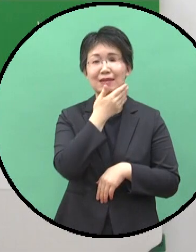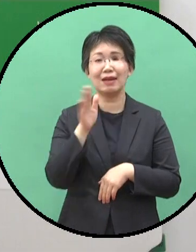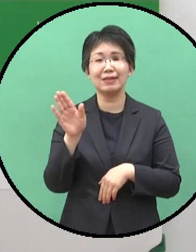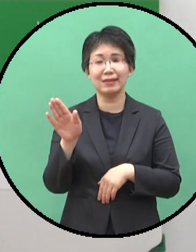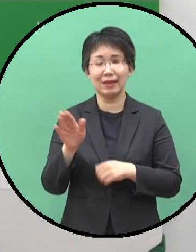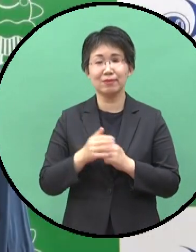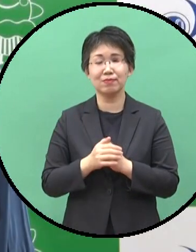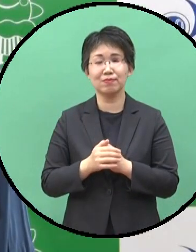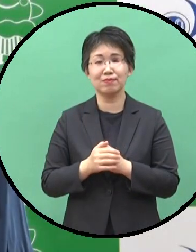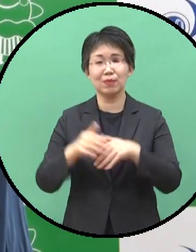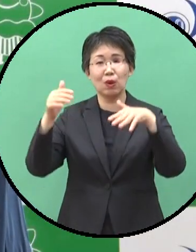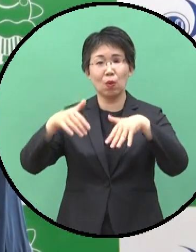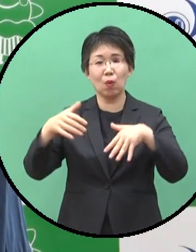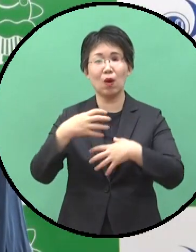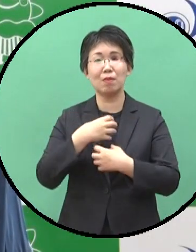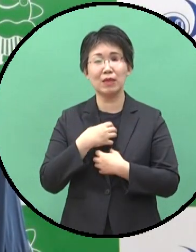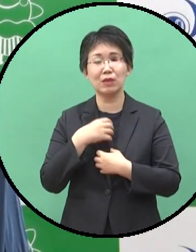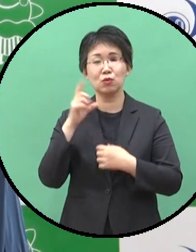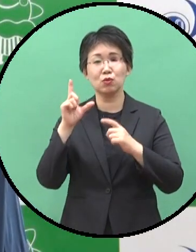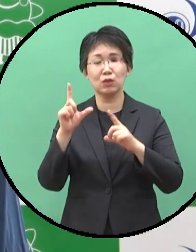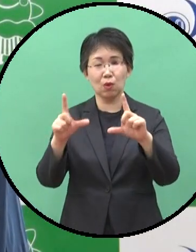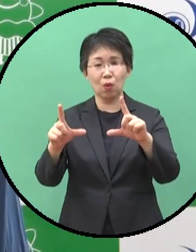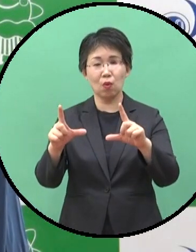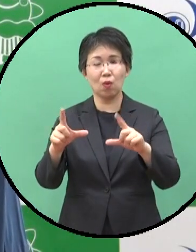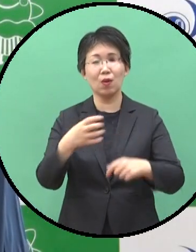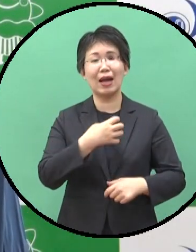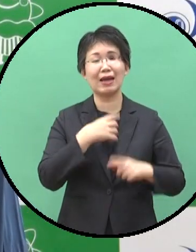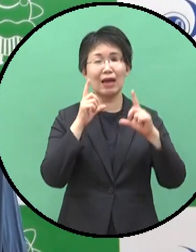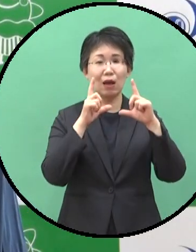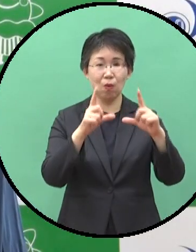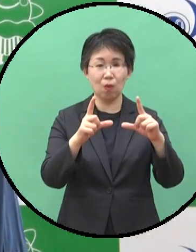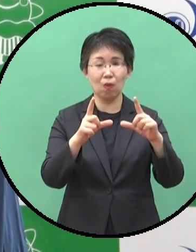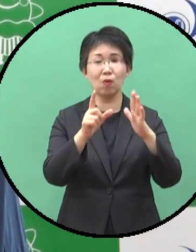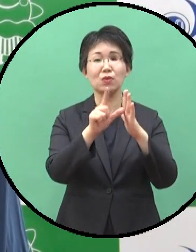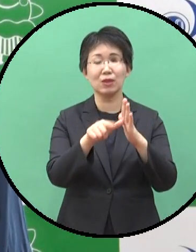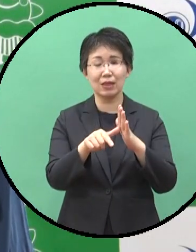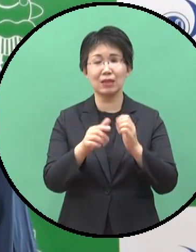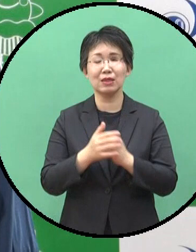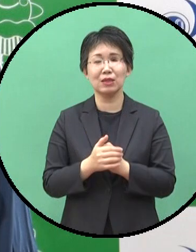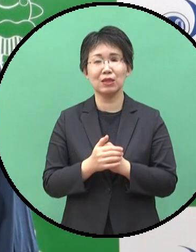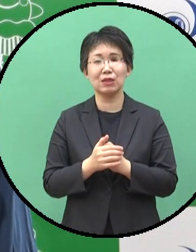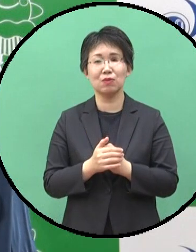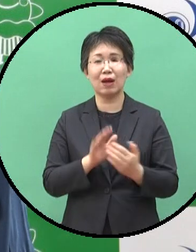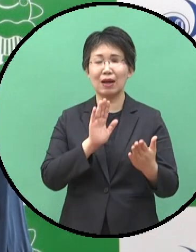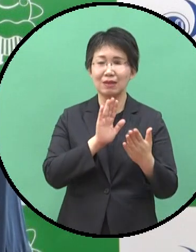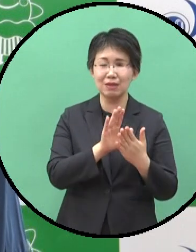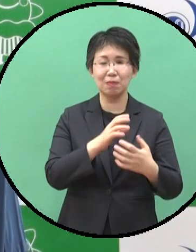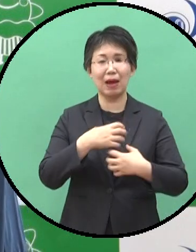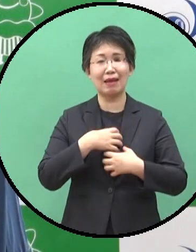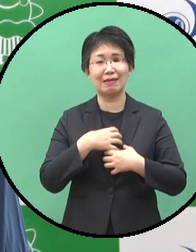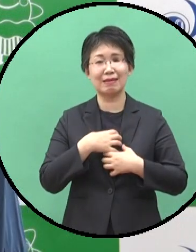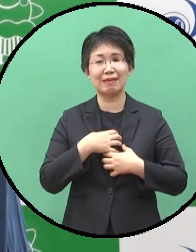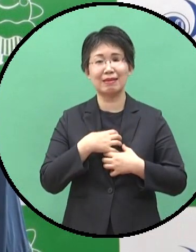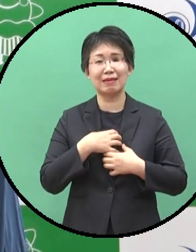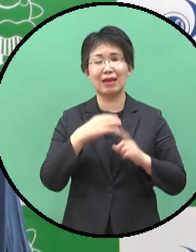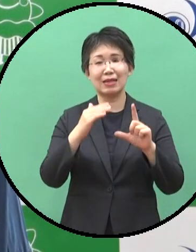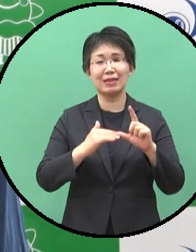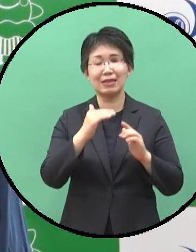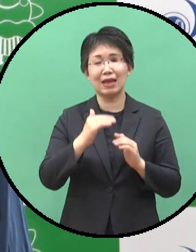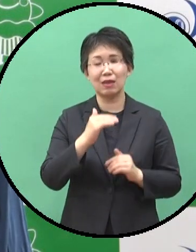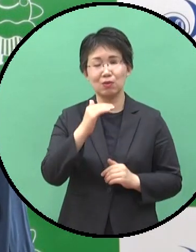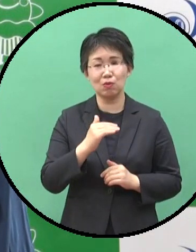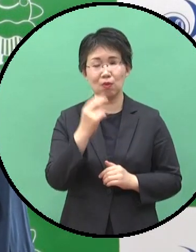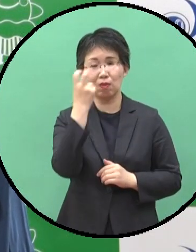要です。大雨注意報や大雨警報が発表された場合には、身近に迫る危険度を確認する